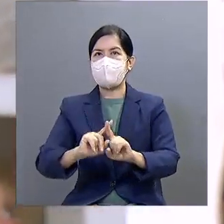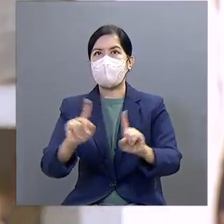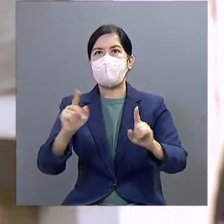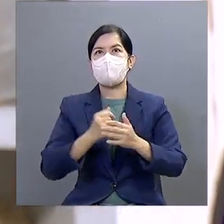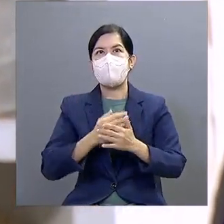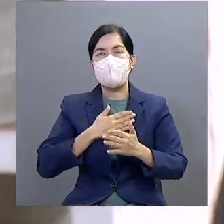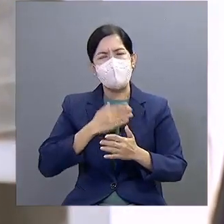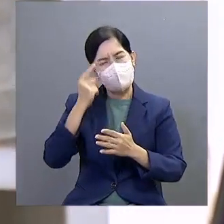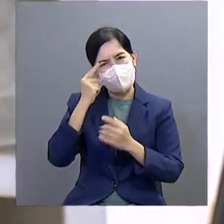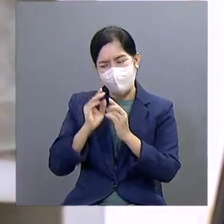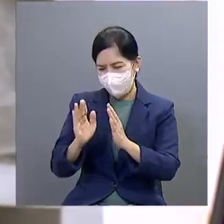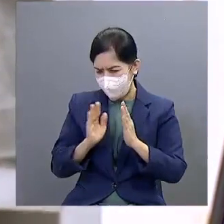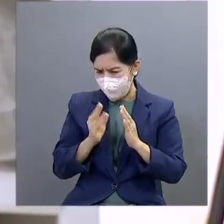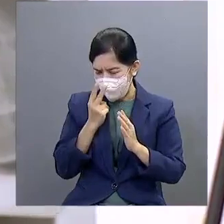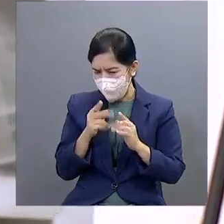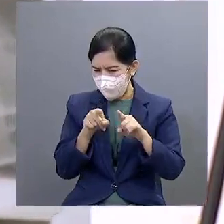าไหร่มันก็ไม่เหมือน